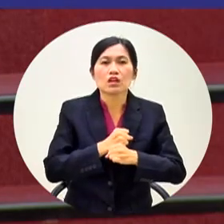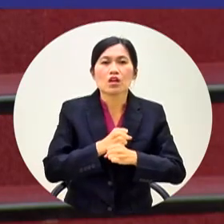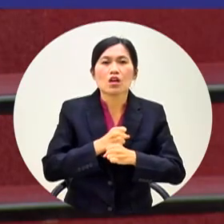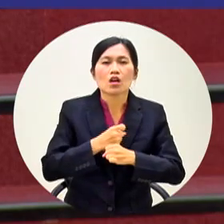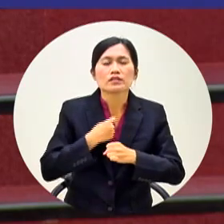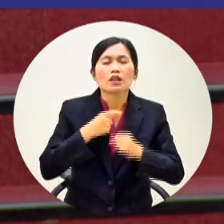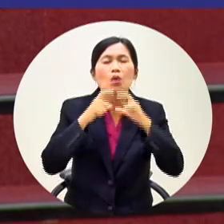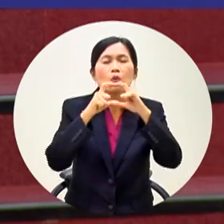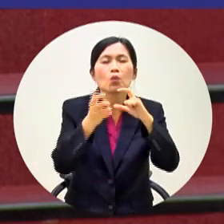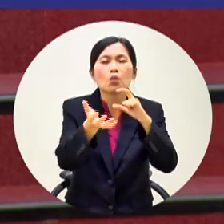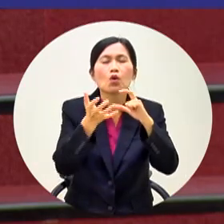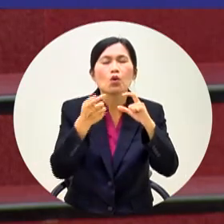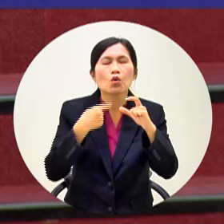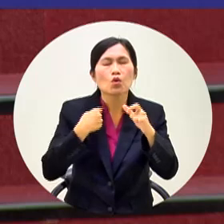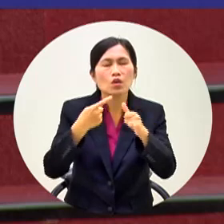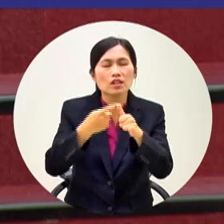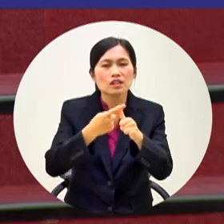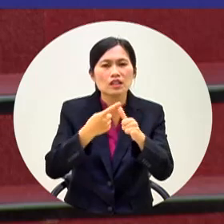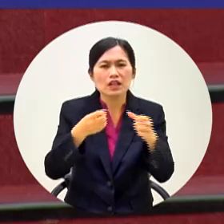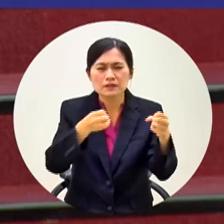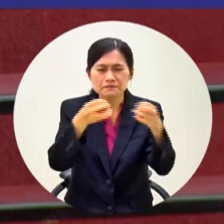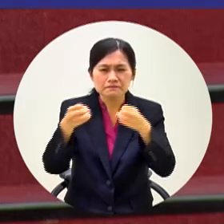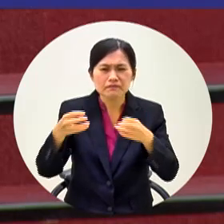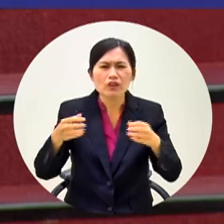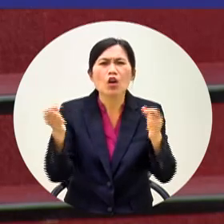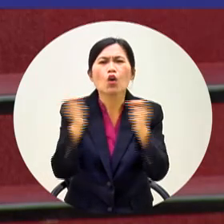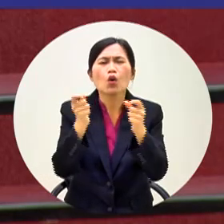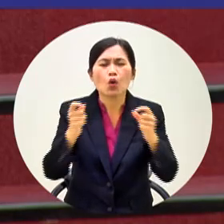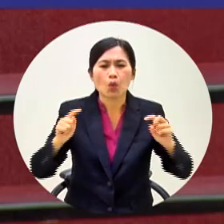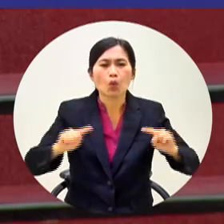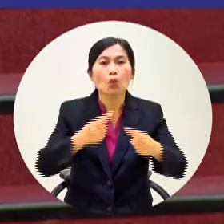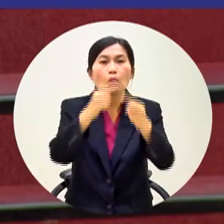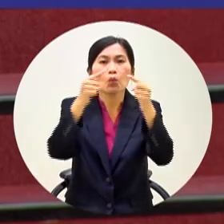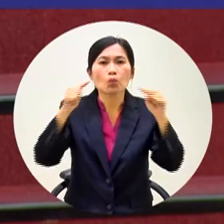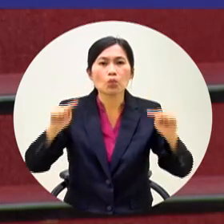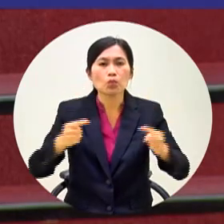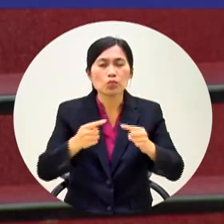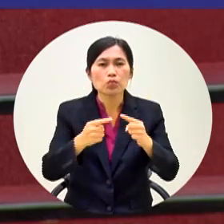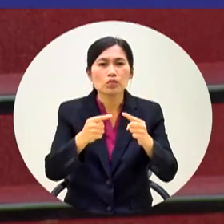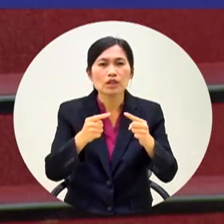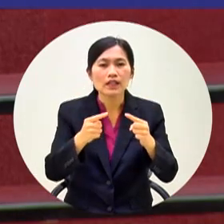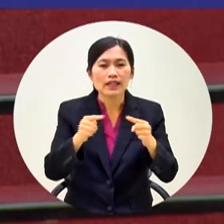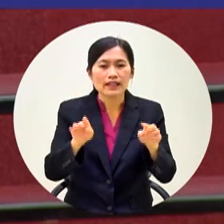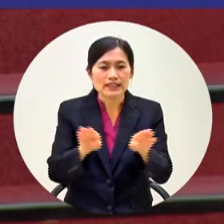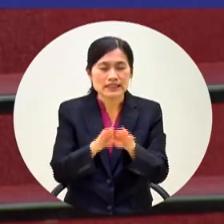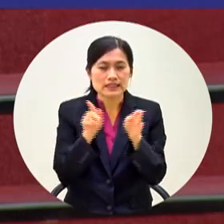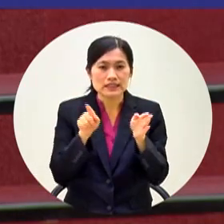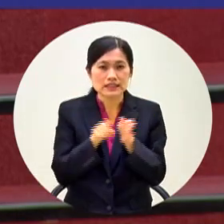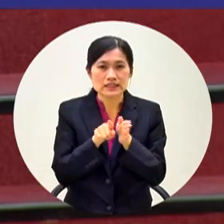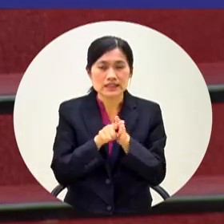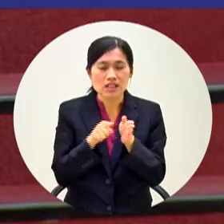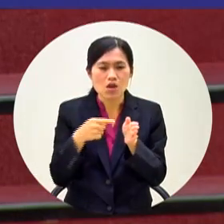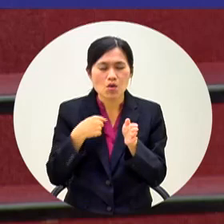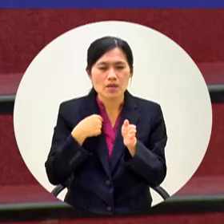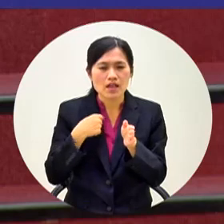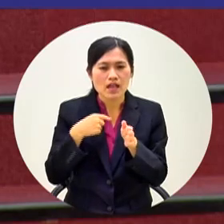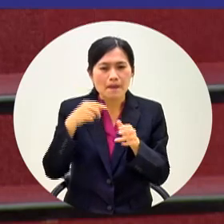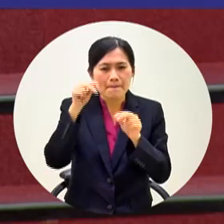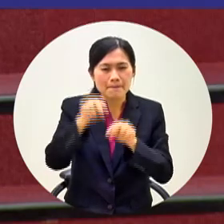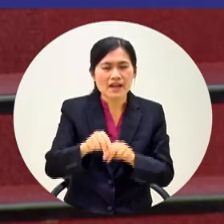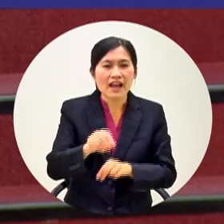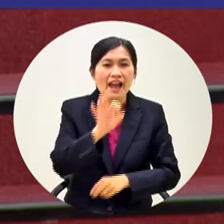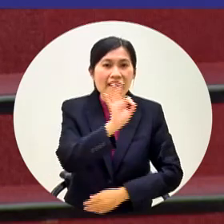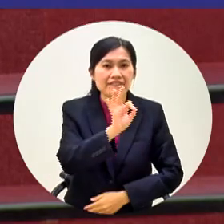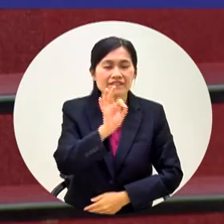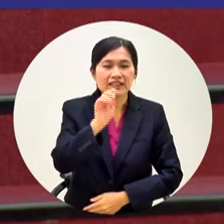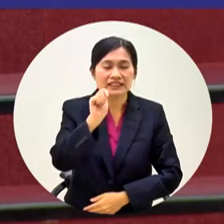大家都最近讨论议论纷纷嘛，那是不是一刚开始的时候是因为讲说我们要签这个 FTA， 需要这个进